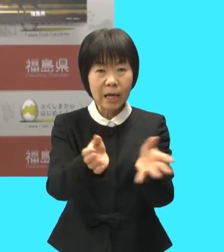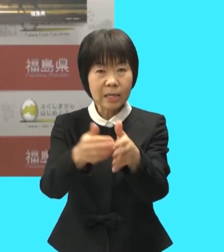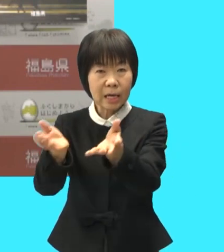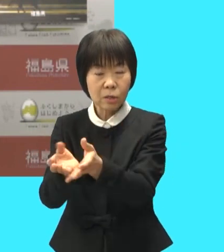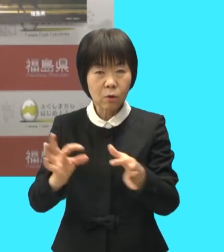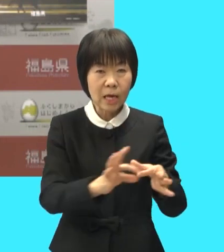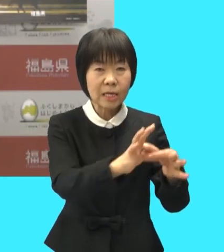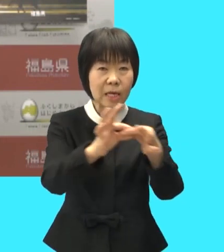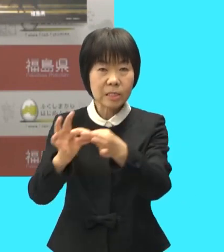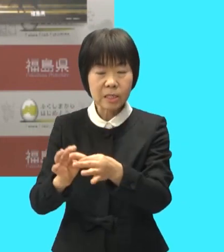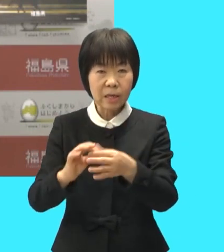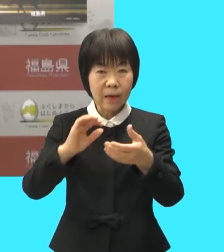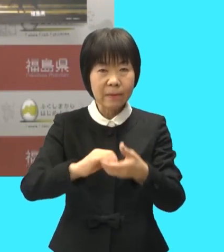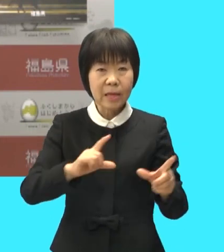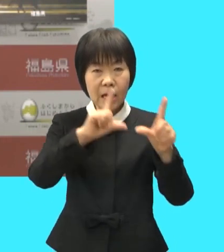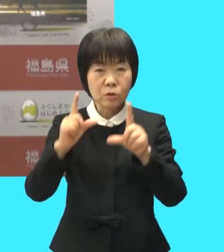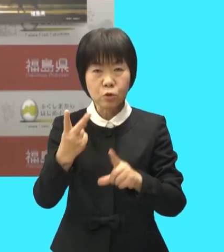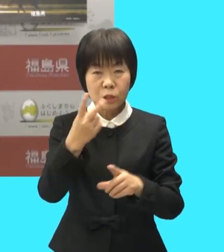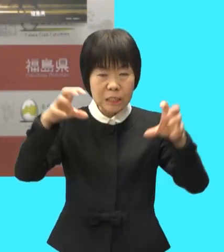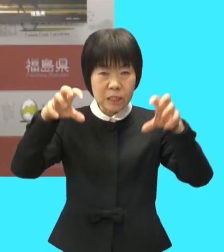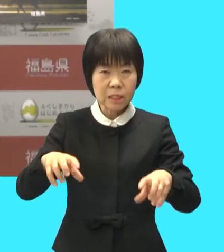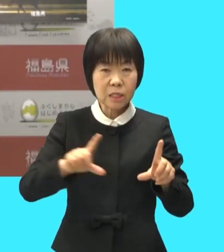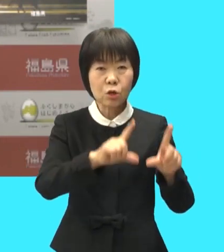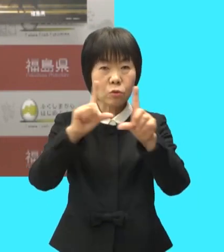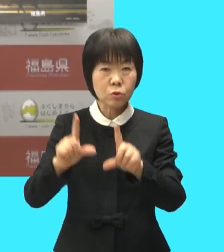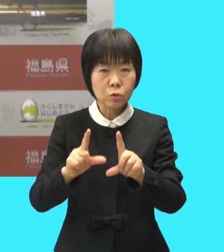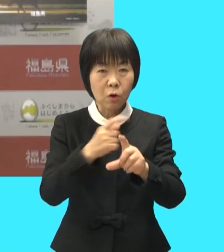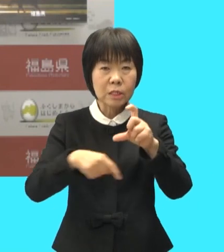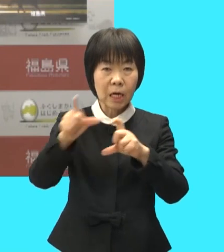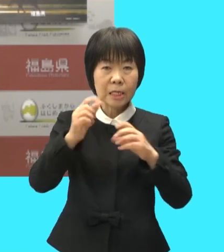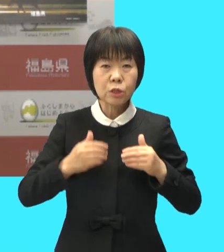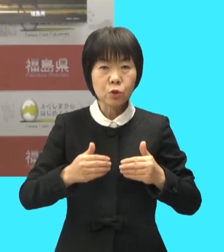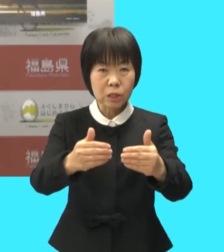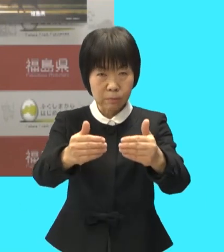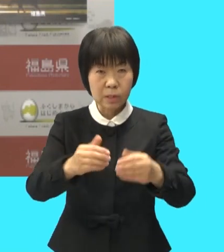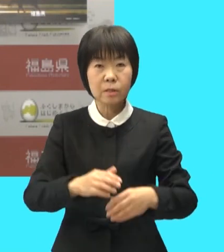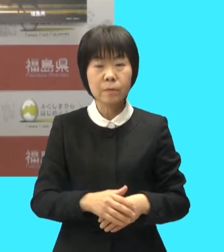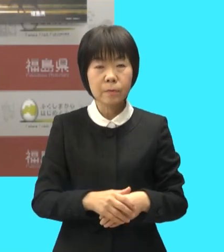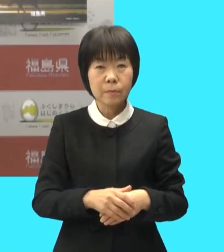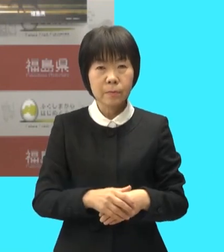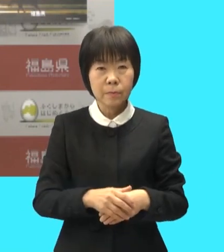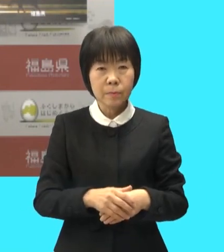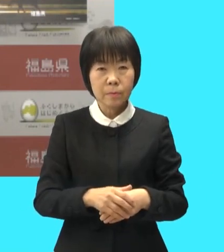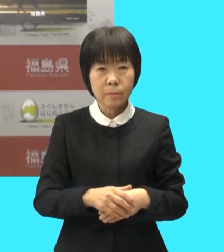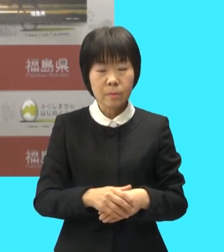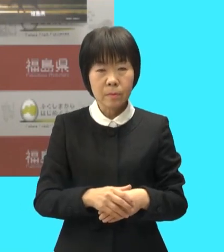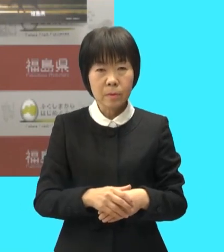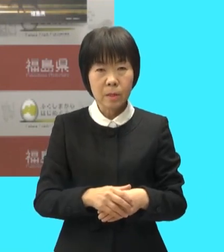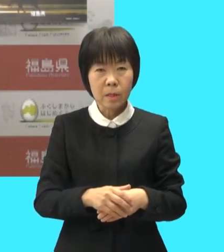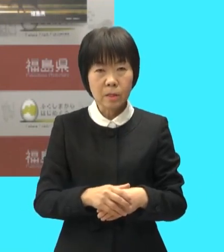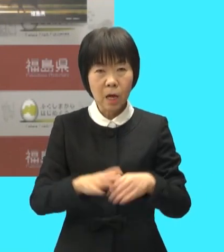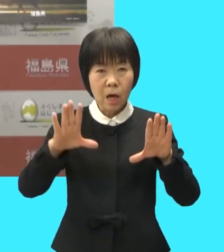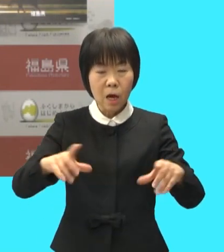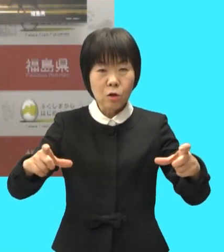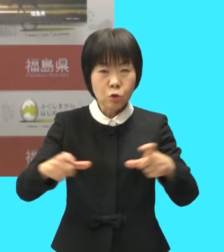連携し、定住、日域居住をさらに推進してまいります。また、少